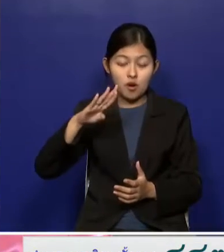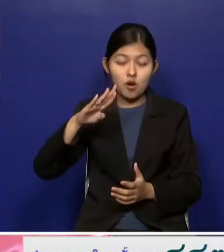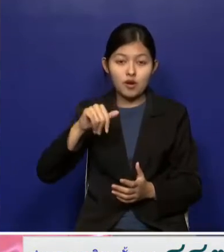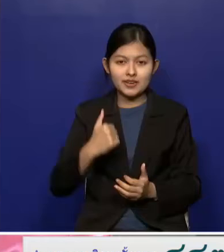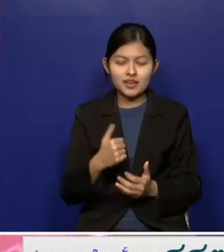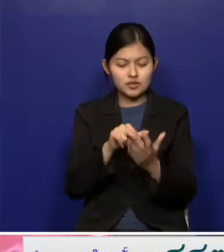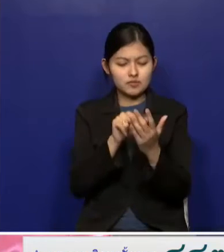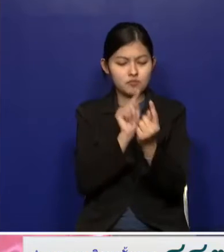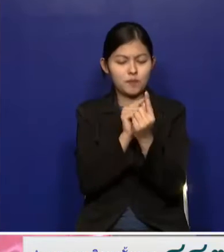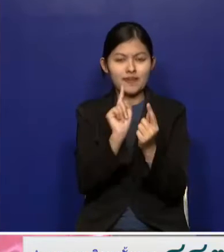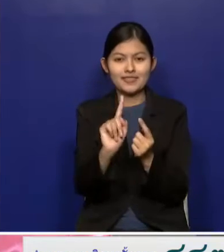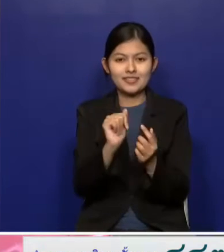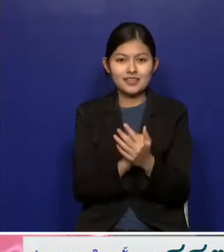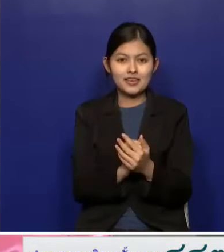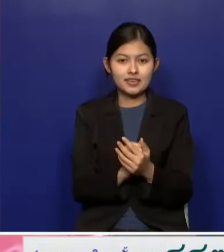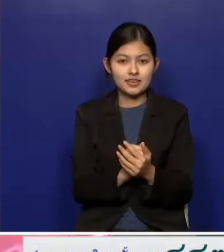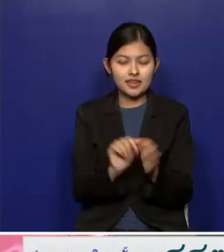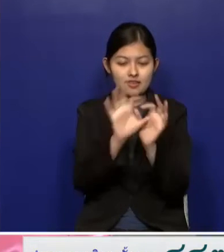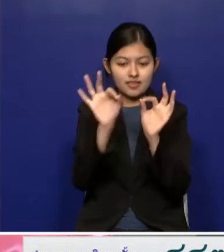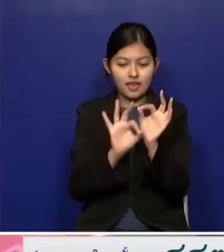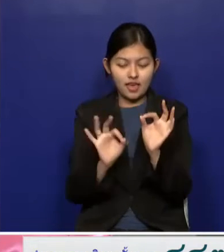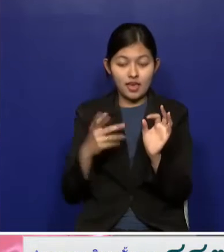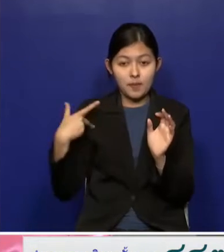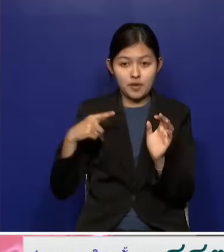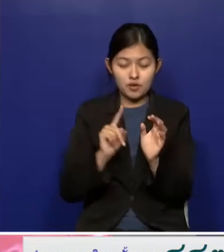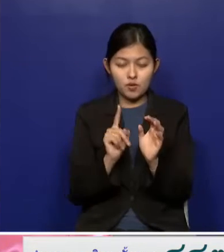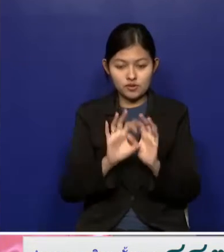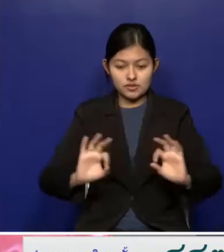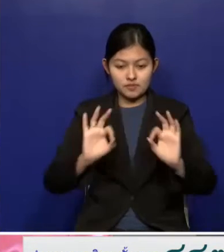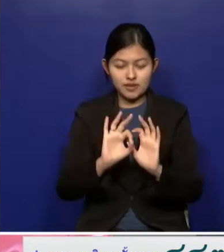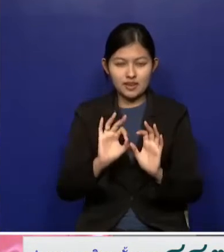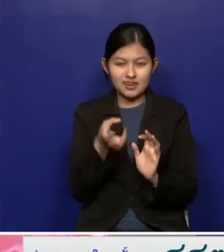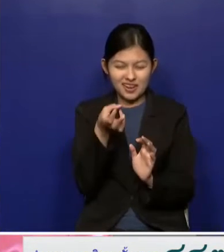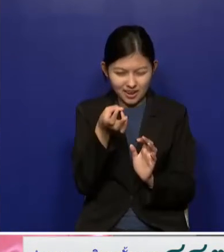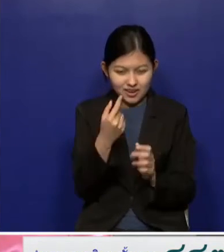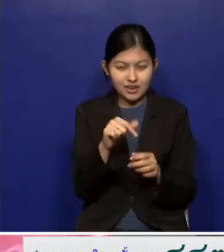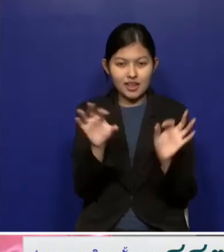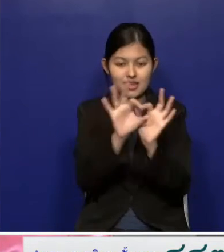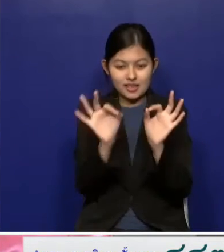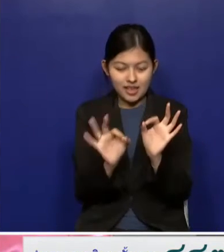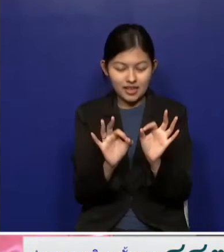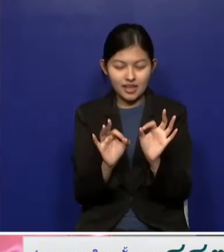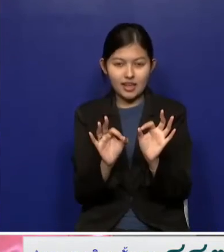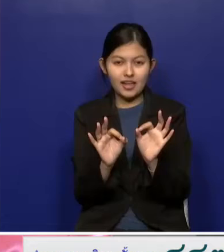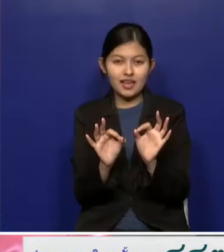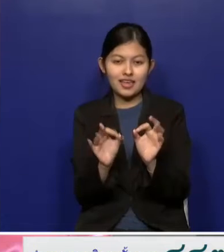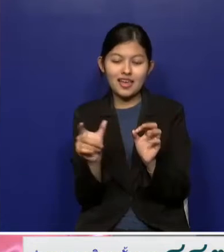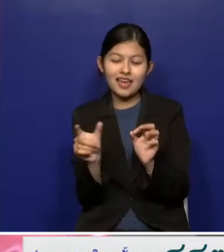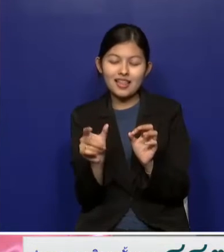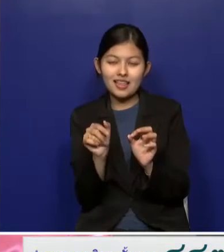กับพบว่าปรบแ้ในสาหะสำคัญเพีเล็นอยเท่าน้านส่วนใหญ่เป็การแก้ไข ในประเด็ปิดย่อยไมได้แต่